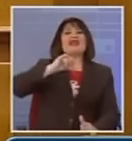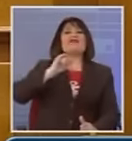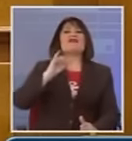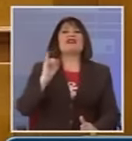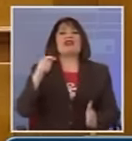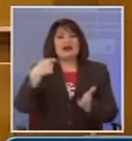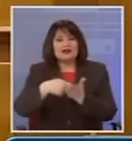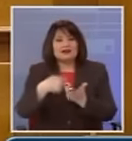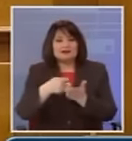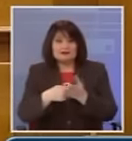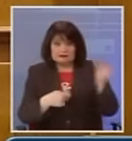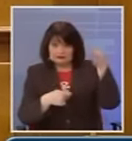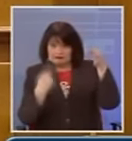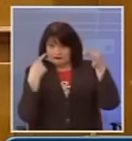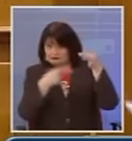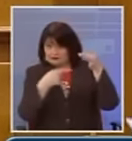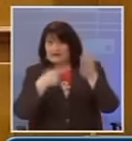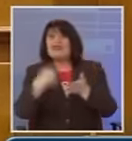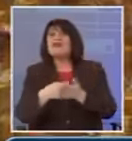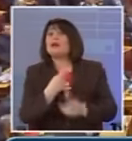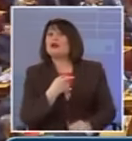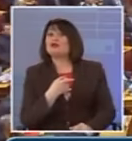Ορίστε και η σχετική σας δήλωση.